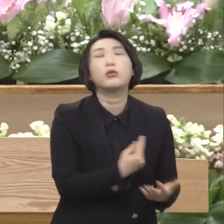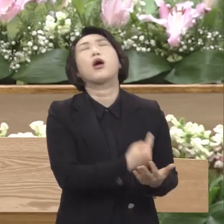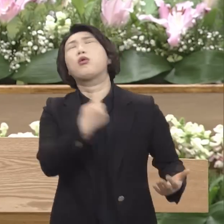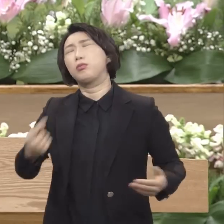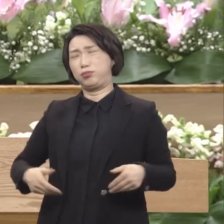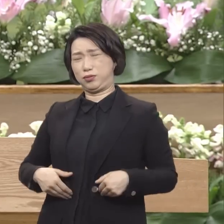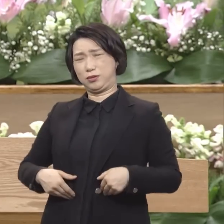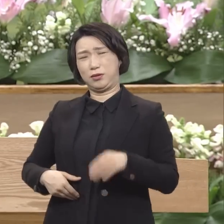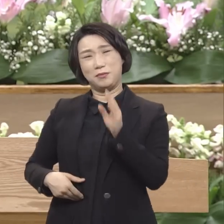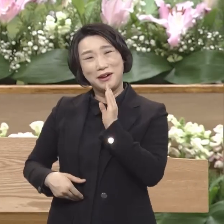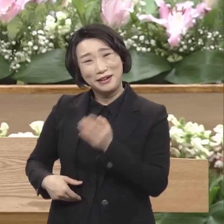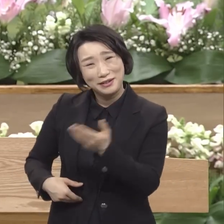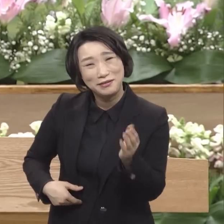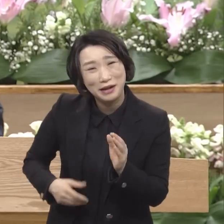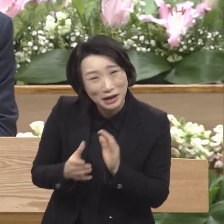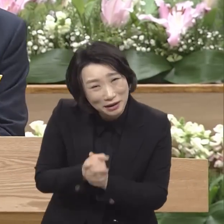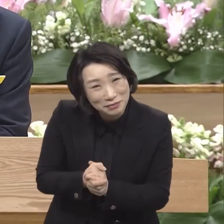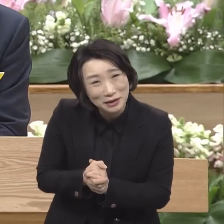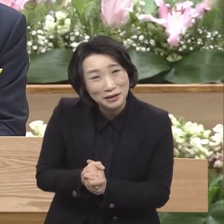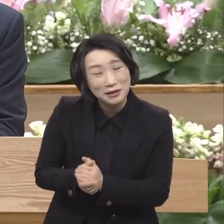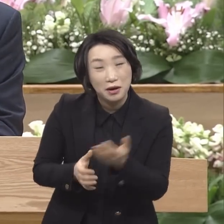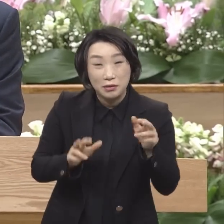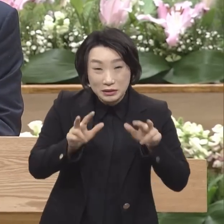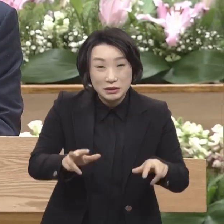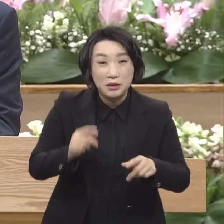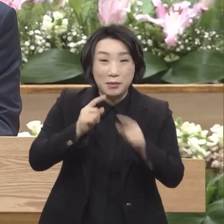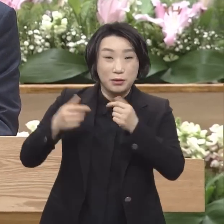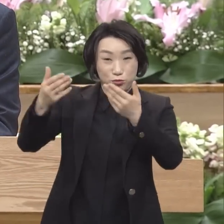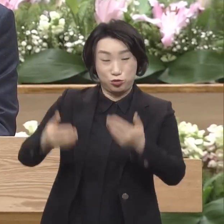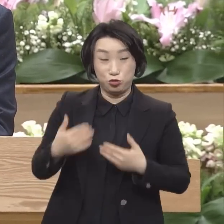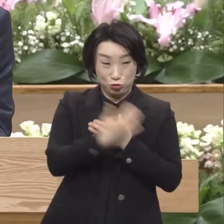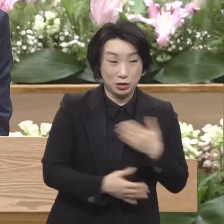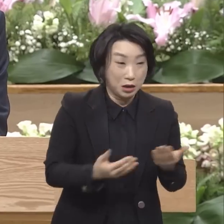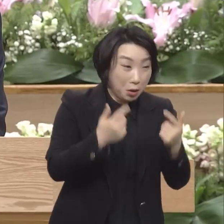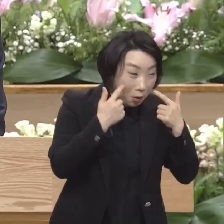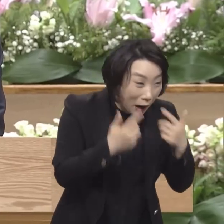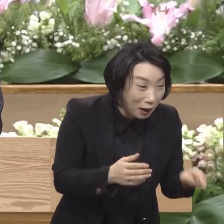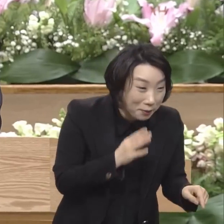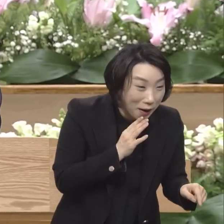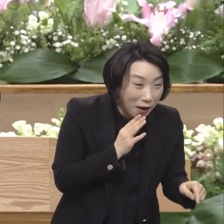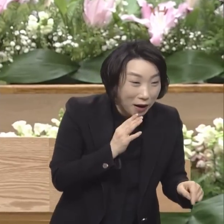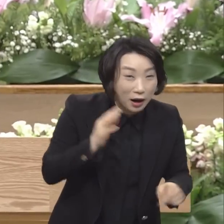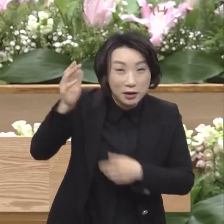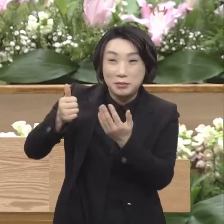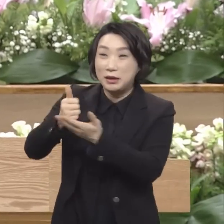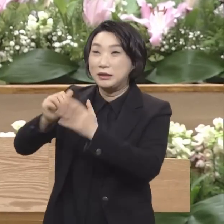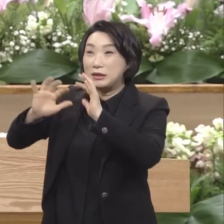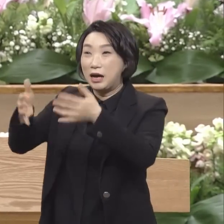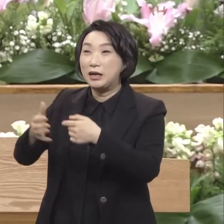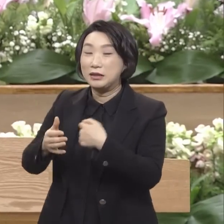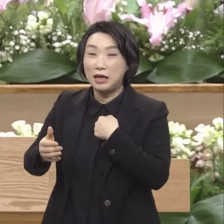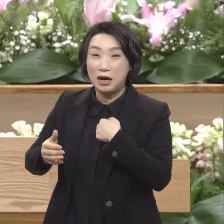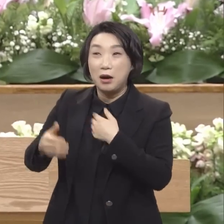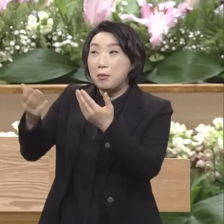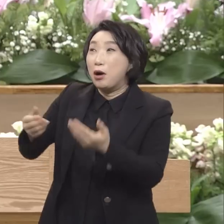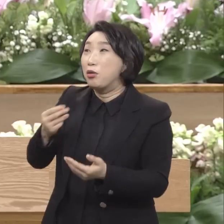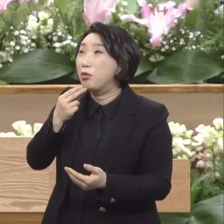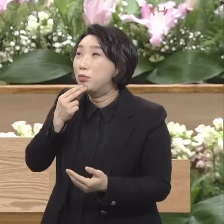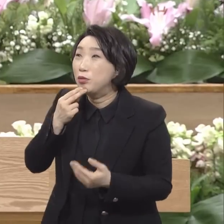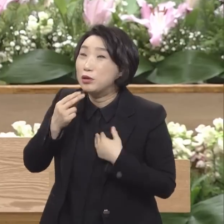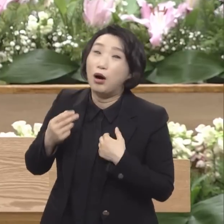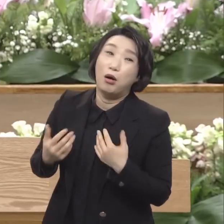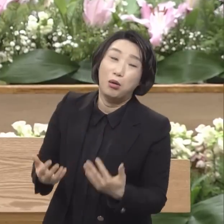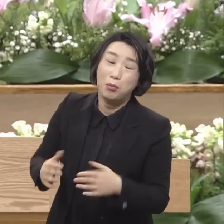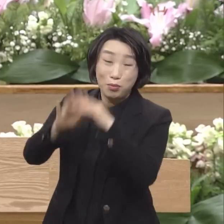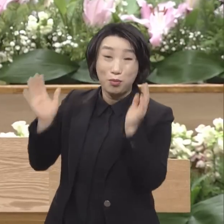벗어나야 되잖아요. 지금 말씀하신 육체의 일은 현저하고 하나님의 나라를 유업으로 받지 못하는